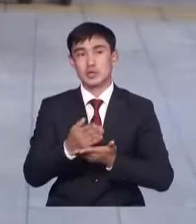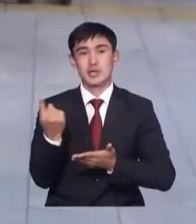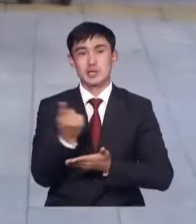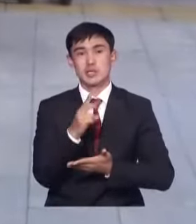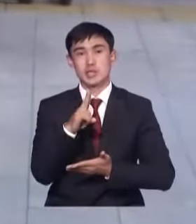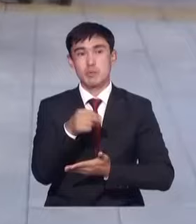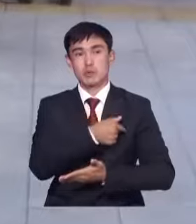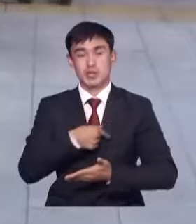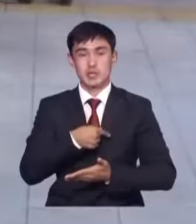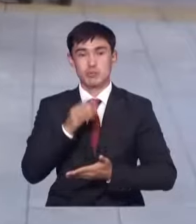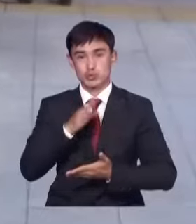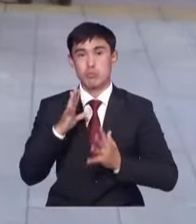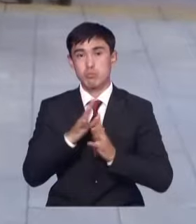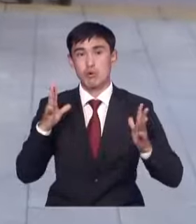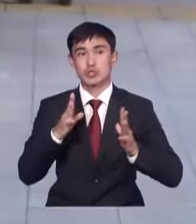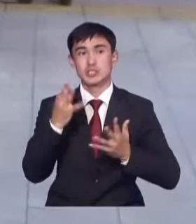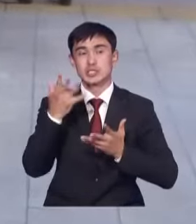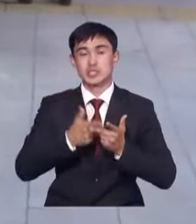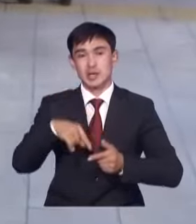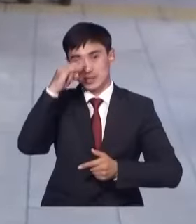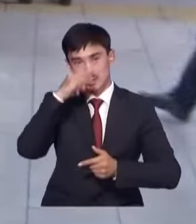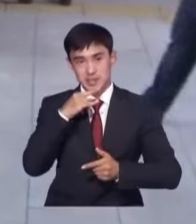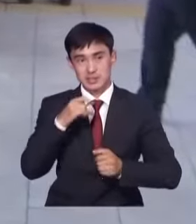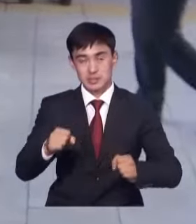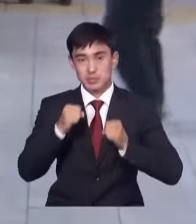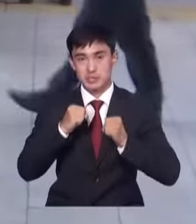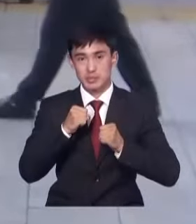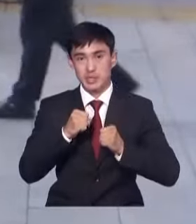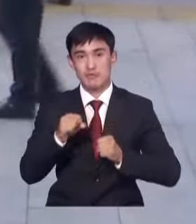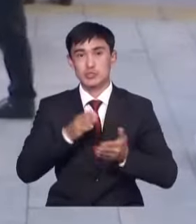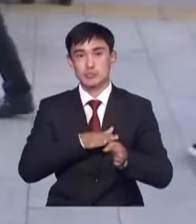и тренеров. Пусть как можно большего числа казахстанских